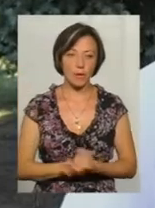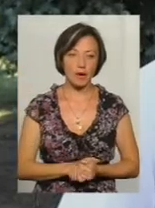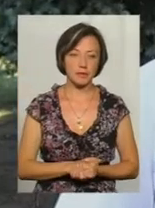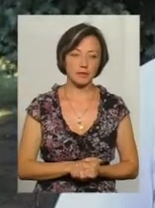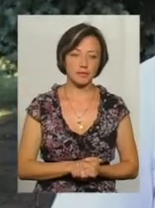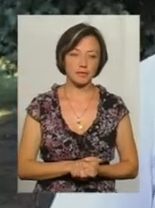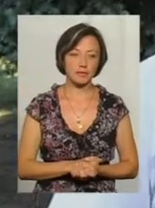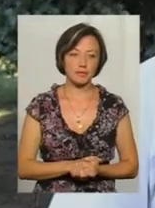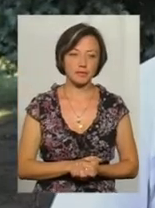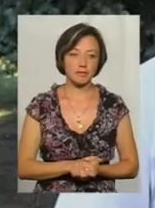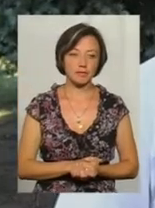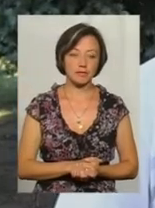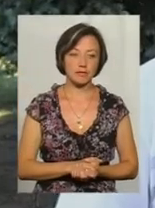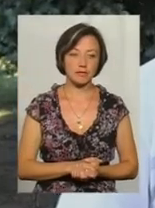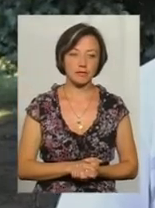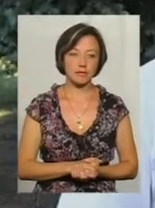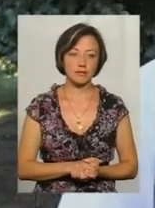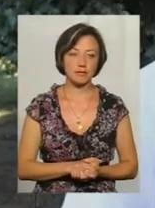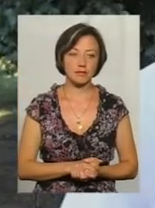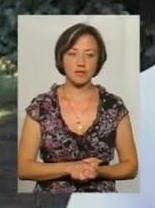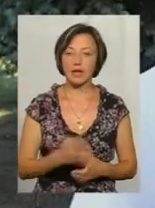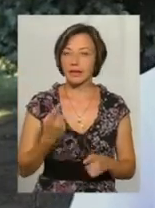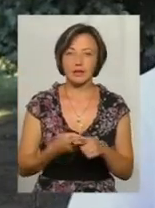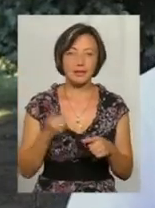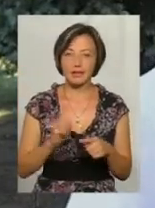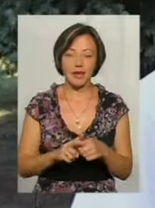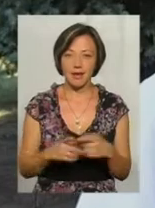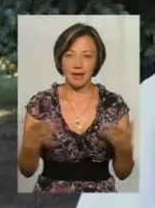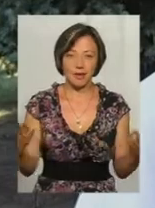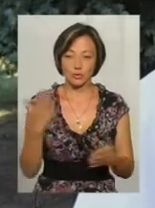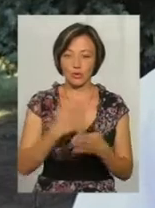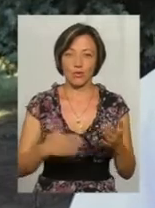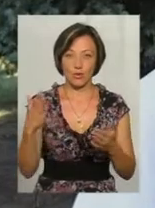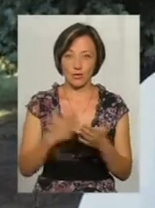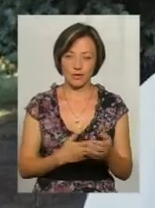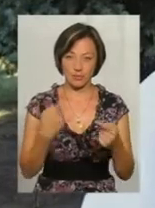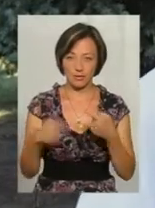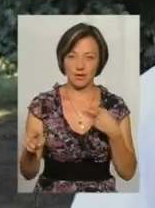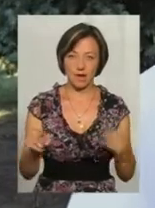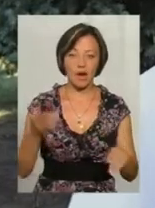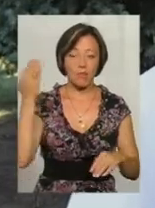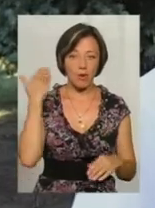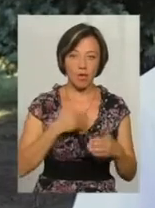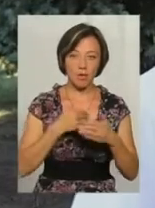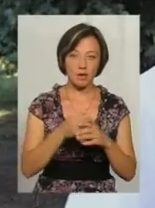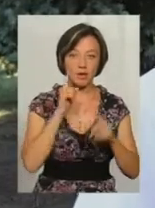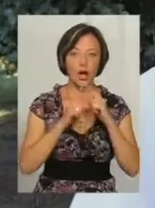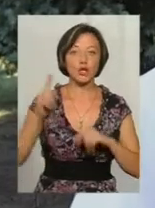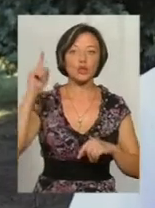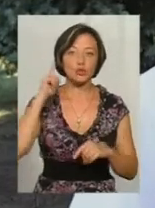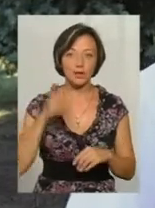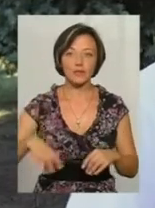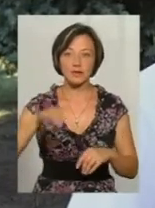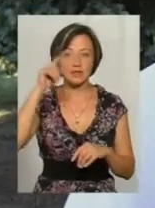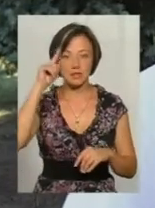попередні скликання. Ну, це, як кажуть, небо і земля. Про діяльність попередньої громадської ради ми всі чули, ми всі